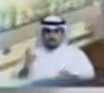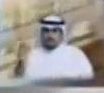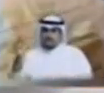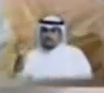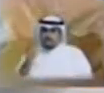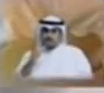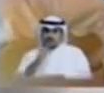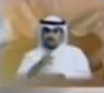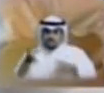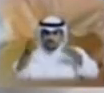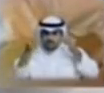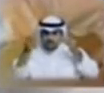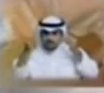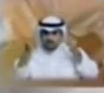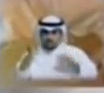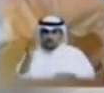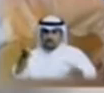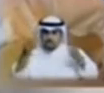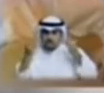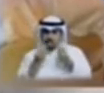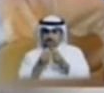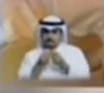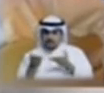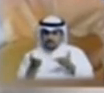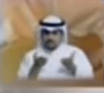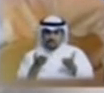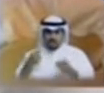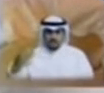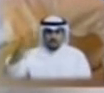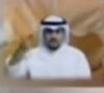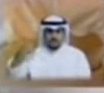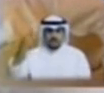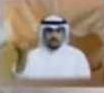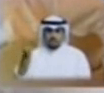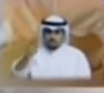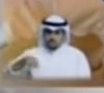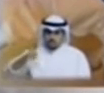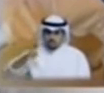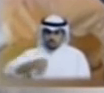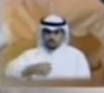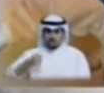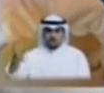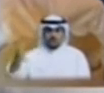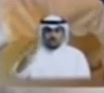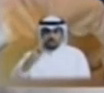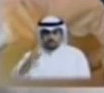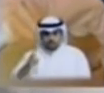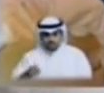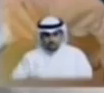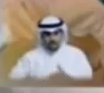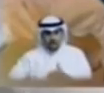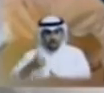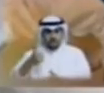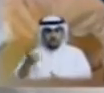والعلمية استعدادا لليوم المرتقب الذي يسعى القائمون على الاجتماع إبراز مشاركة الكويت بأفضل